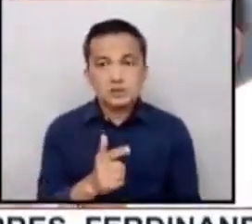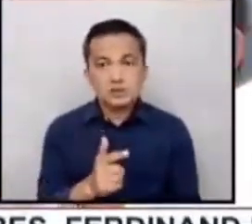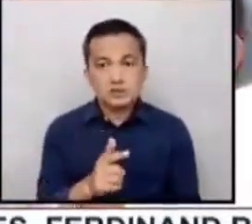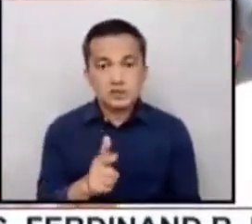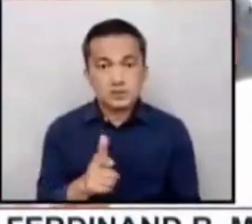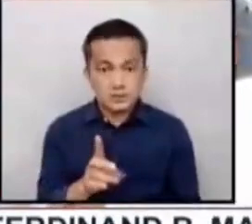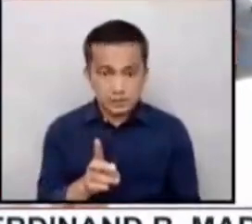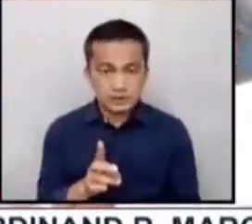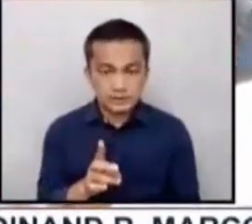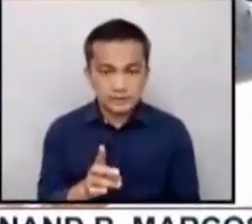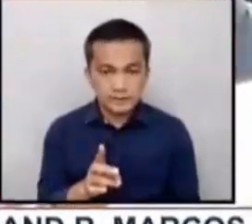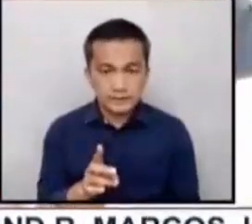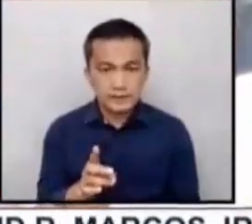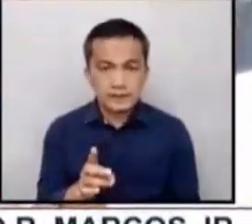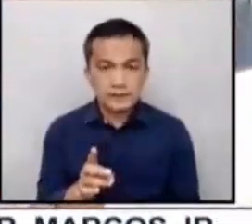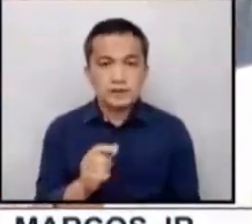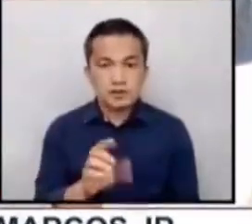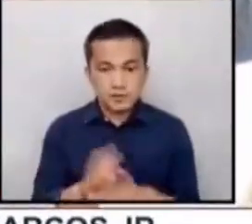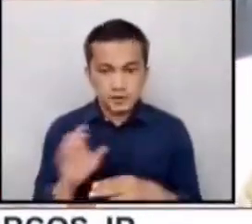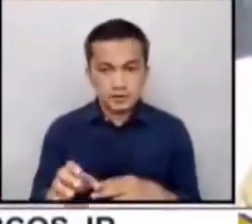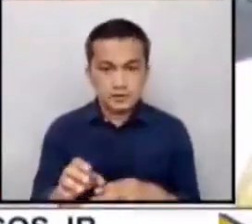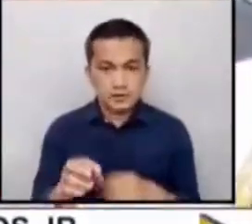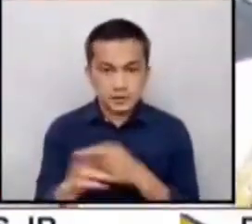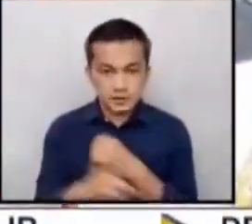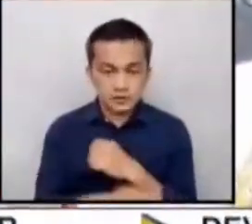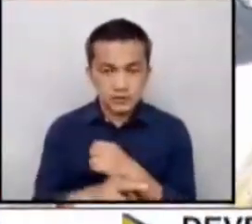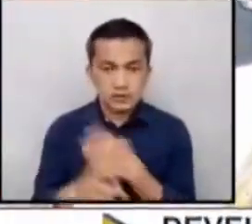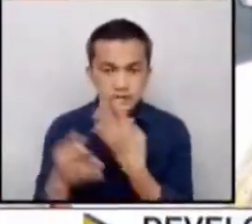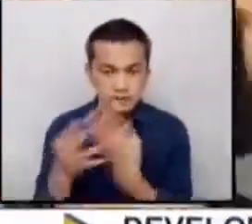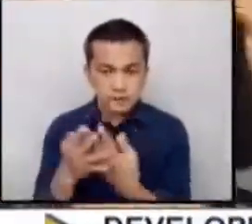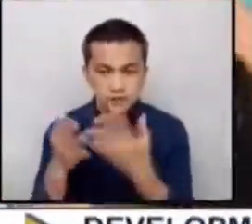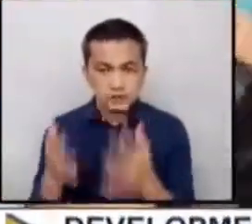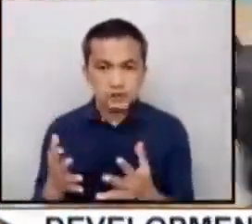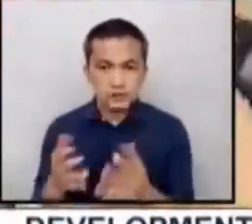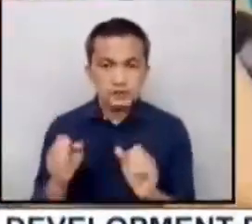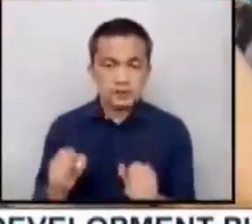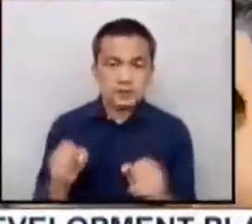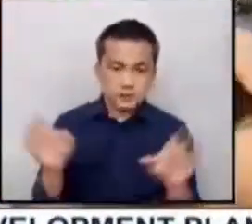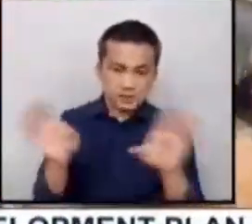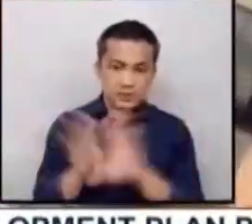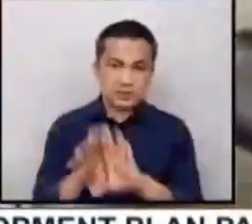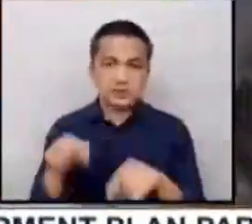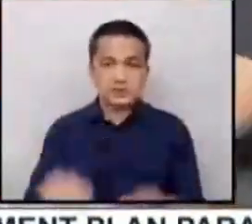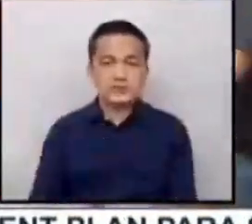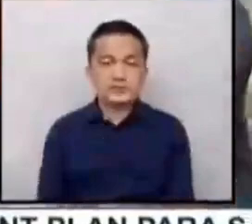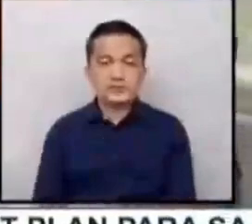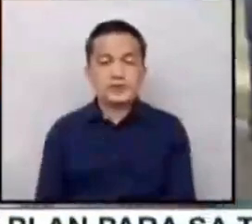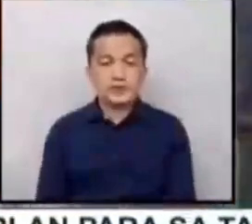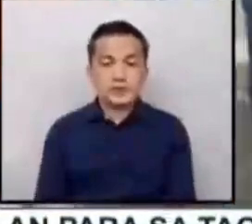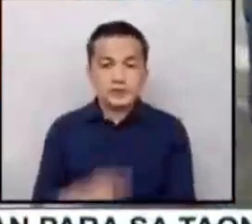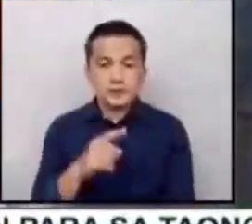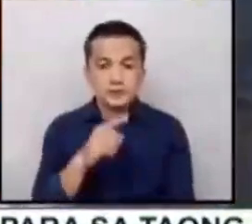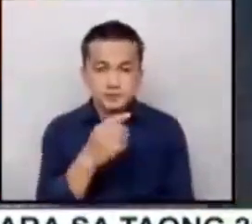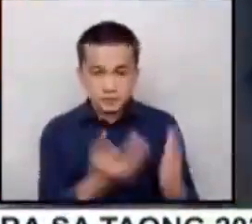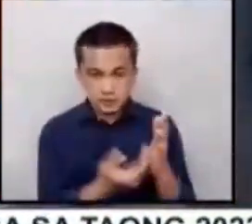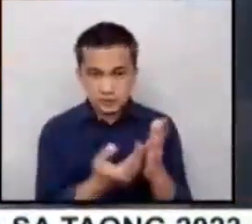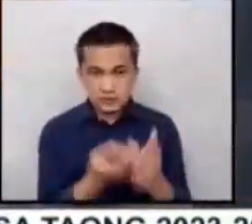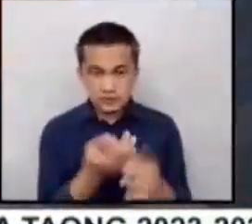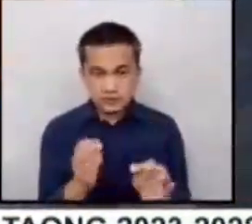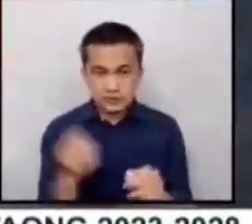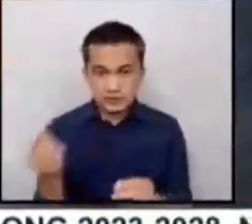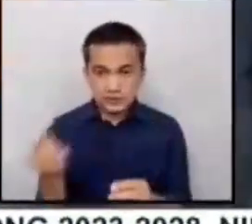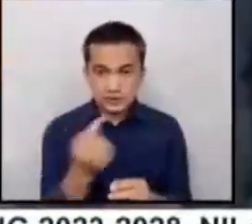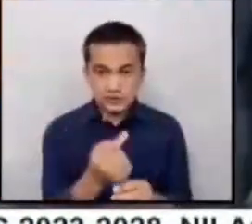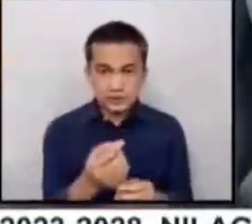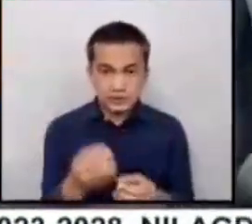2027. Kompleto na dapat sana ang regional prisons para pwede na natin sarado dito. Bilang katibayan ng kanilang paglaya, isa-isang inibot